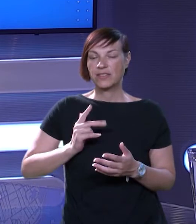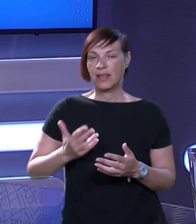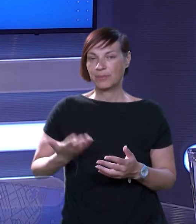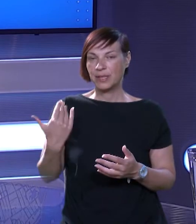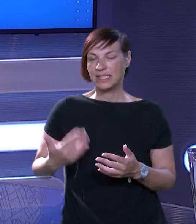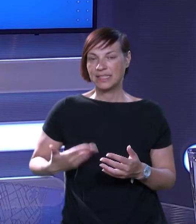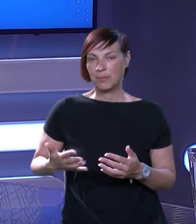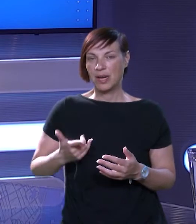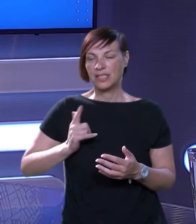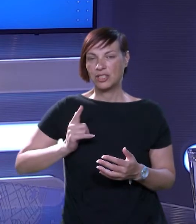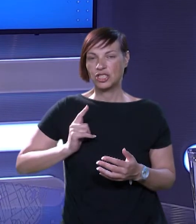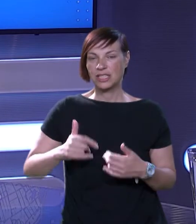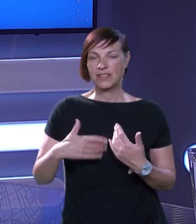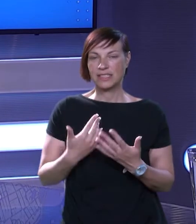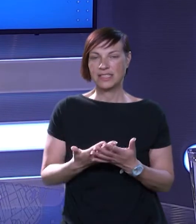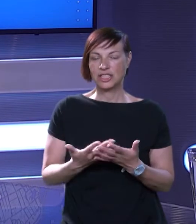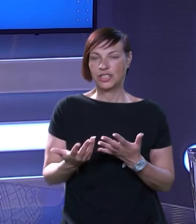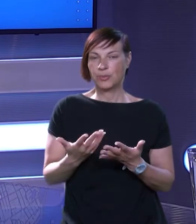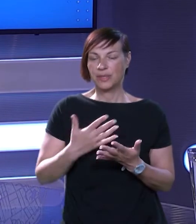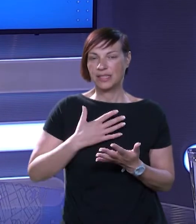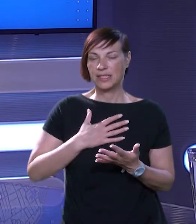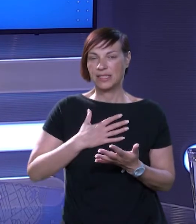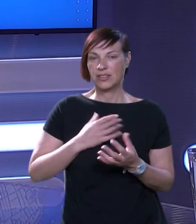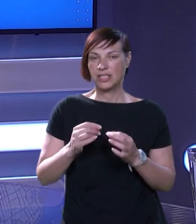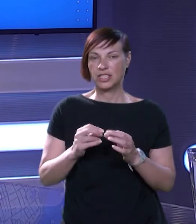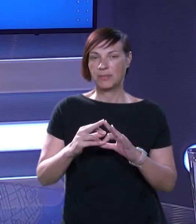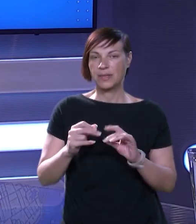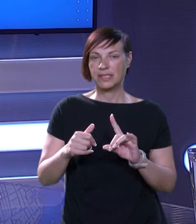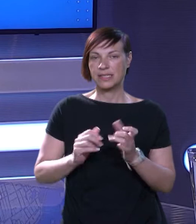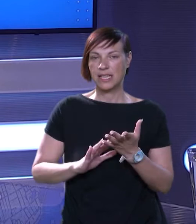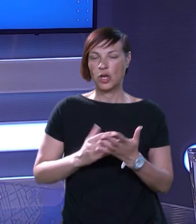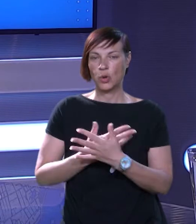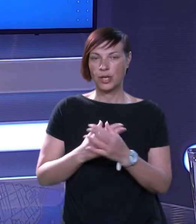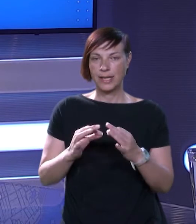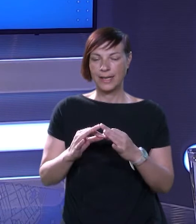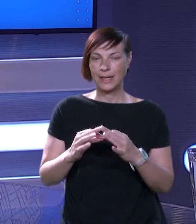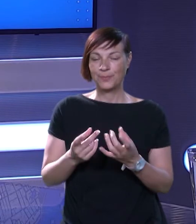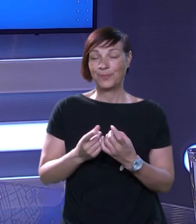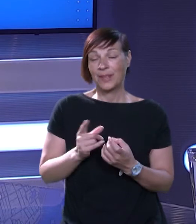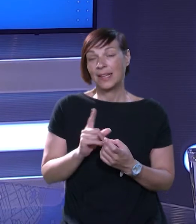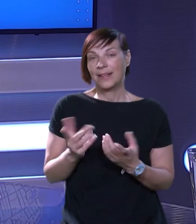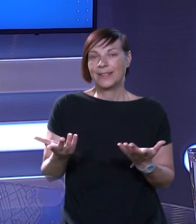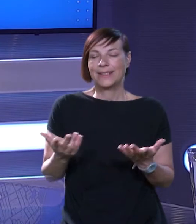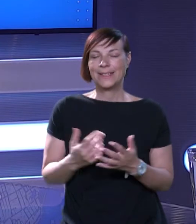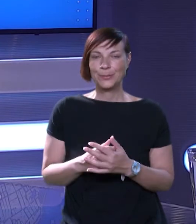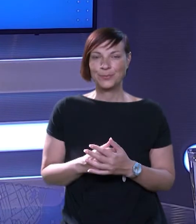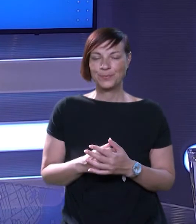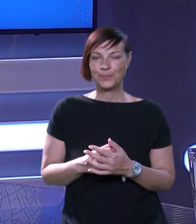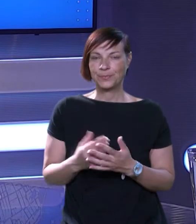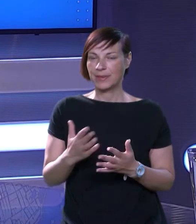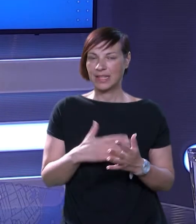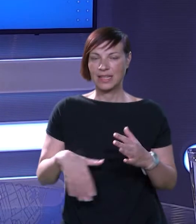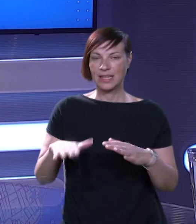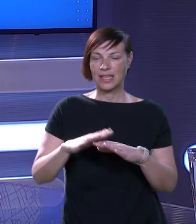mlada i očekivala sam da će to biti neka ono naša Barcelona. Ali nije, mislim,